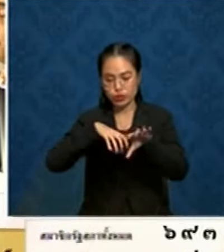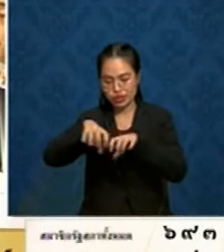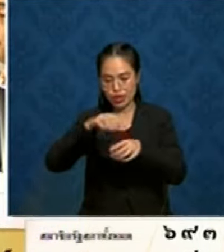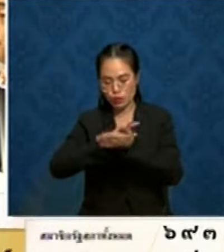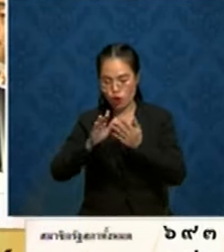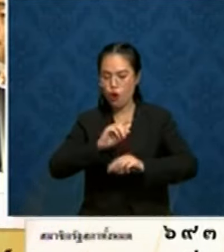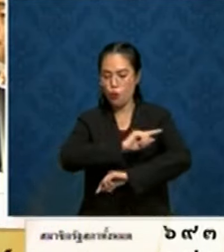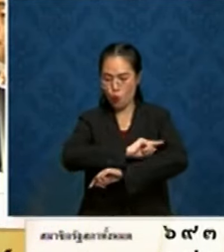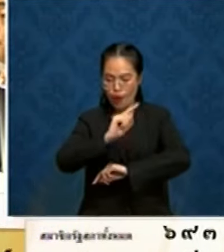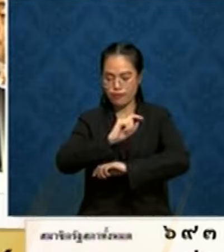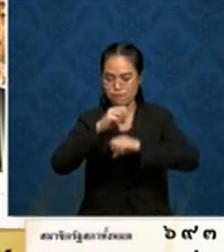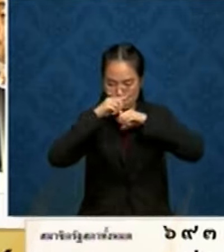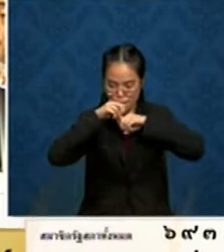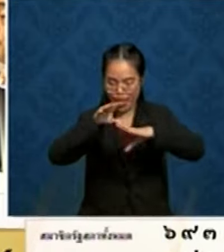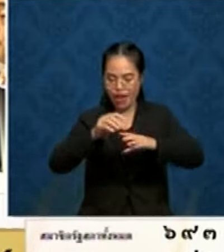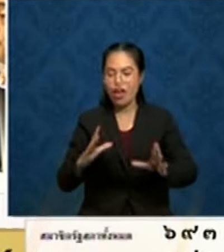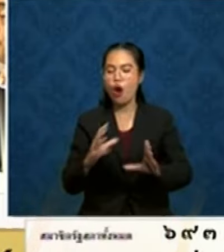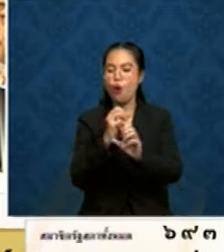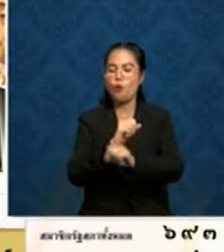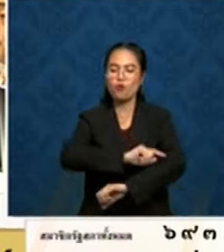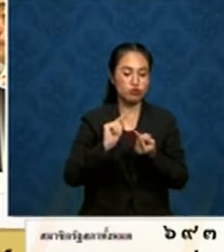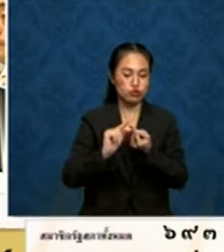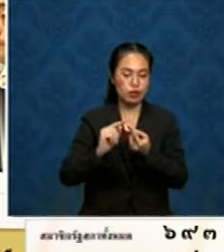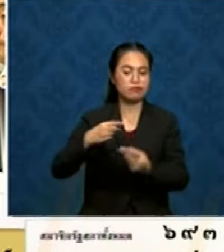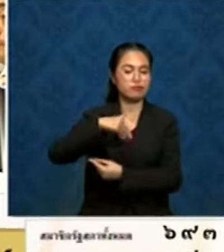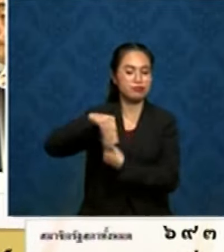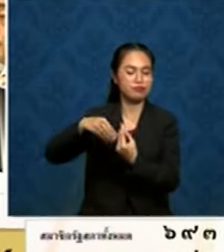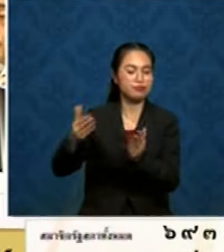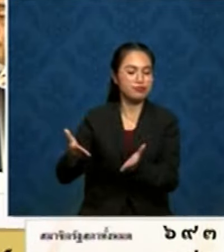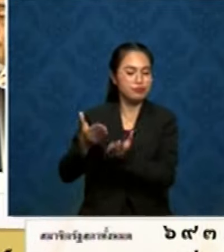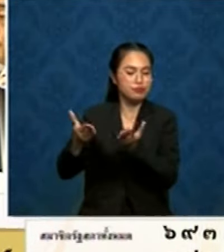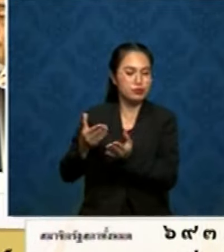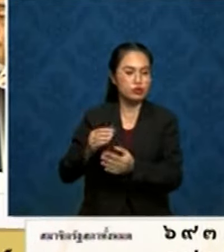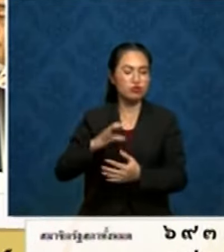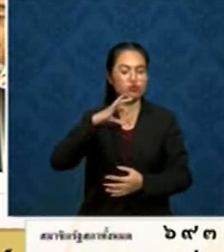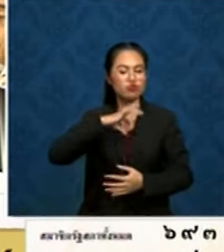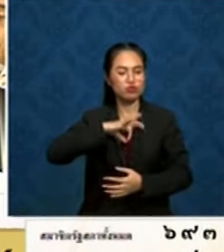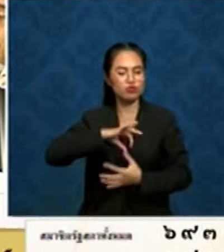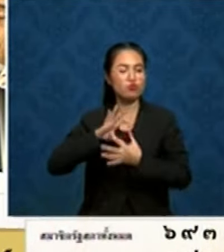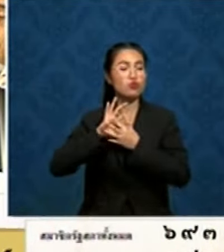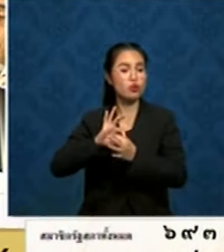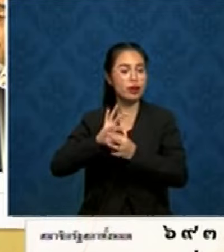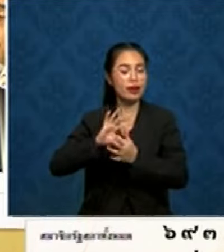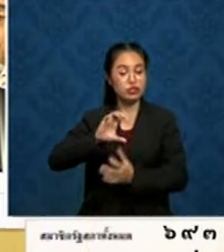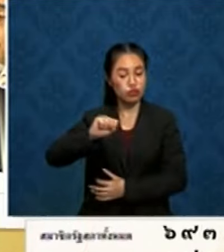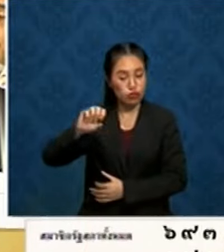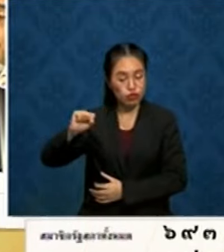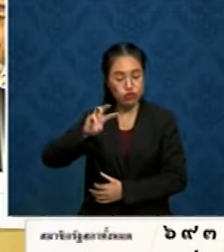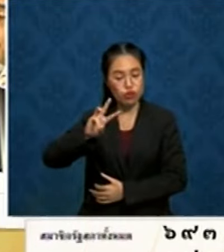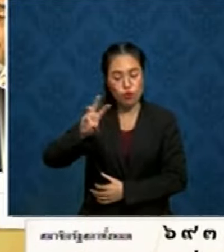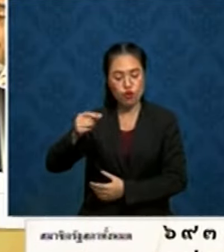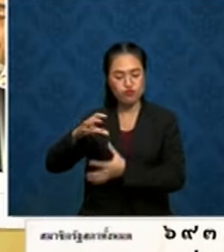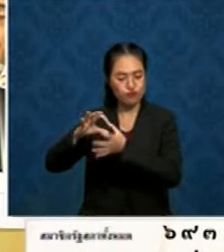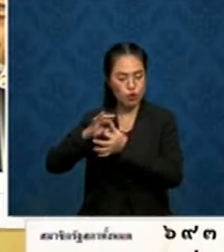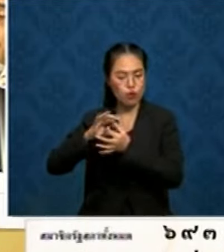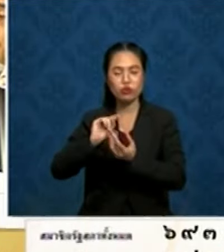วันให้ชัดอีกทีนึงว่าสุดท้ายจะเป็นวันไหนที่จะเริ่มโครงการวันนี้เนี่ยก็มีข้อห่วงใยท่านสมาชิกก็พูดเองในที่ประชุมแห่งนี้ว่ามี